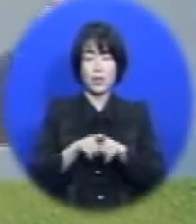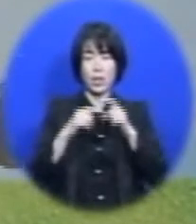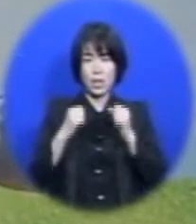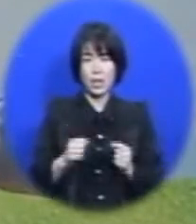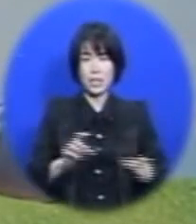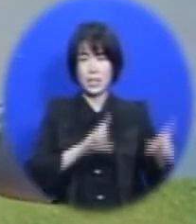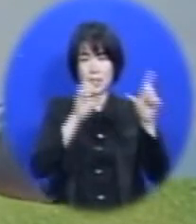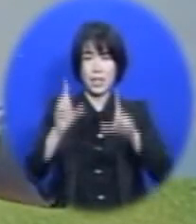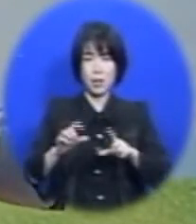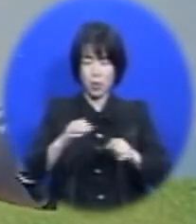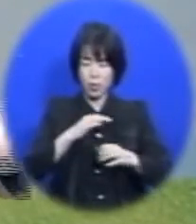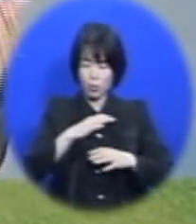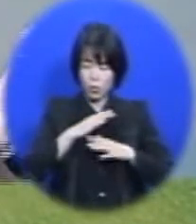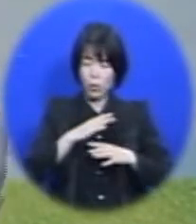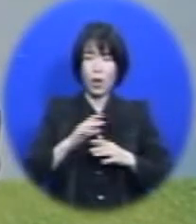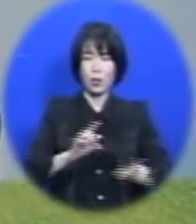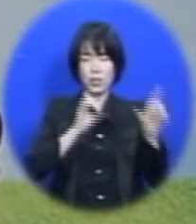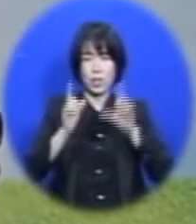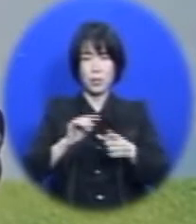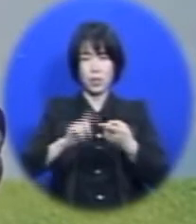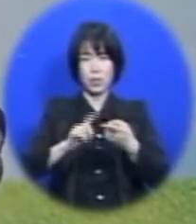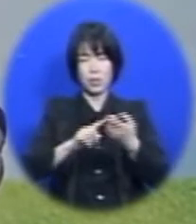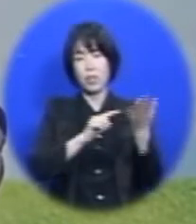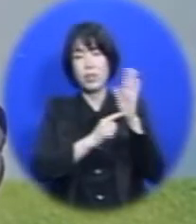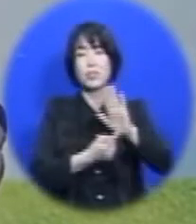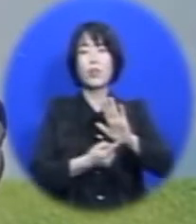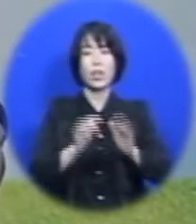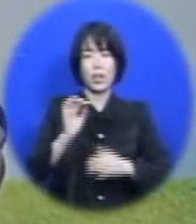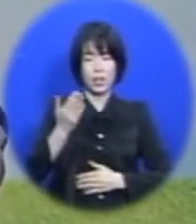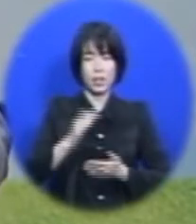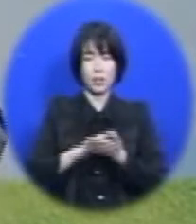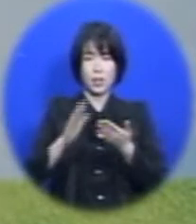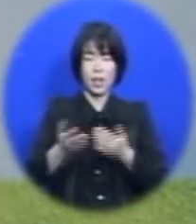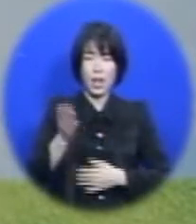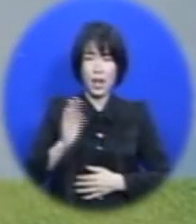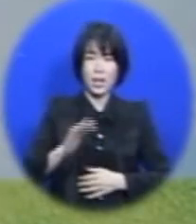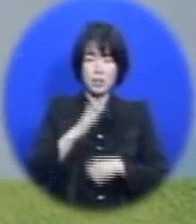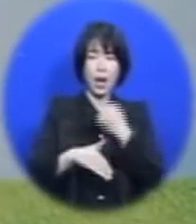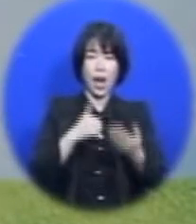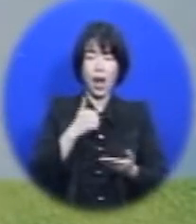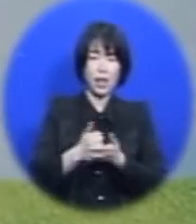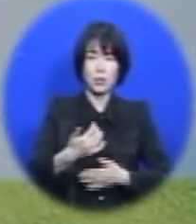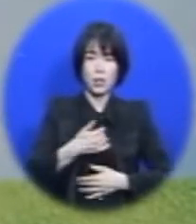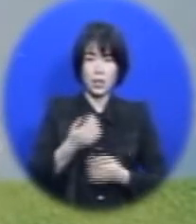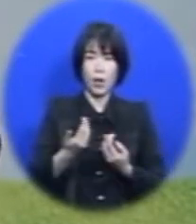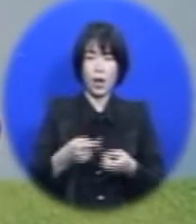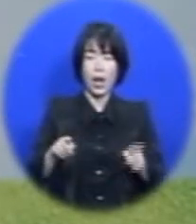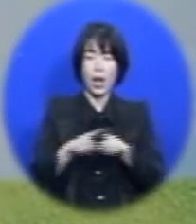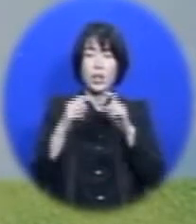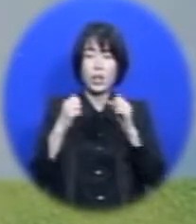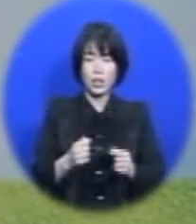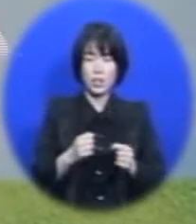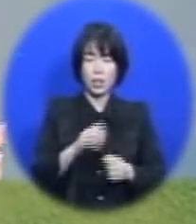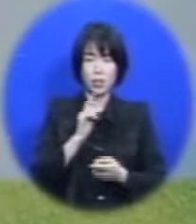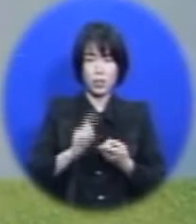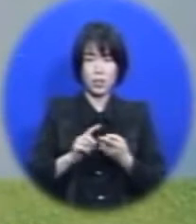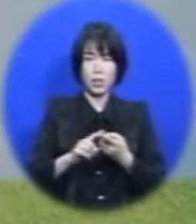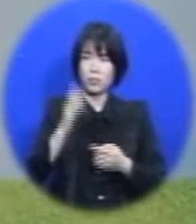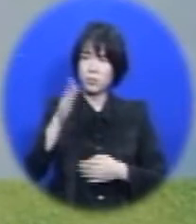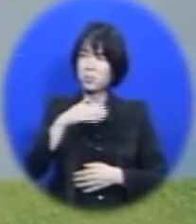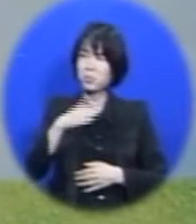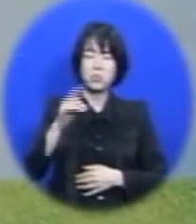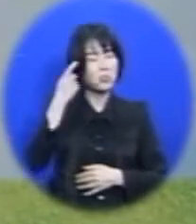얼마나 놀라운 삶인가를 드러내게 됩니다. 그러나 우리가 하나님이 나와 함께 계시다는 사실에 대해서 전혀 생각하지도